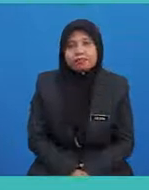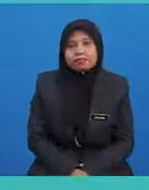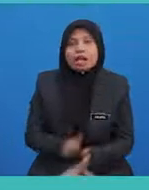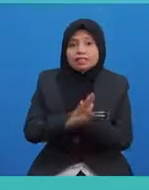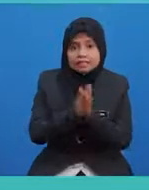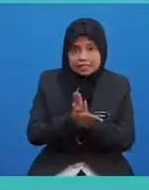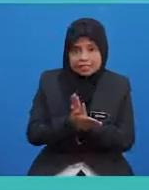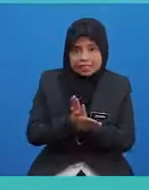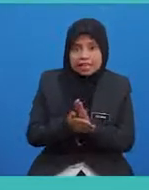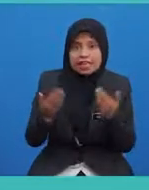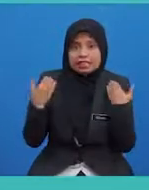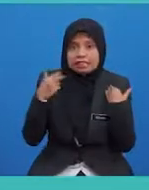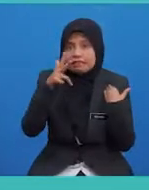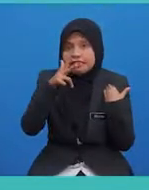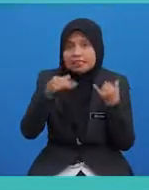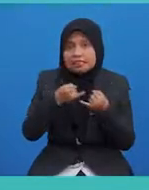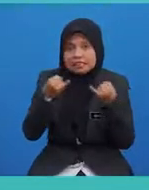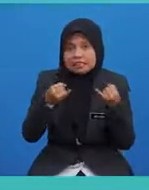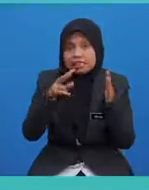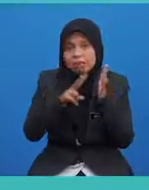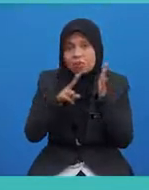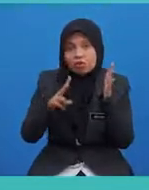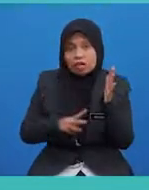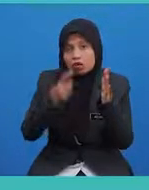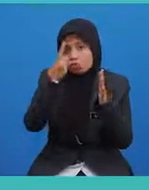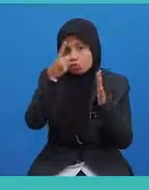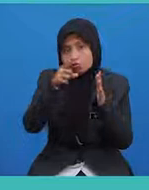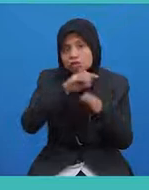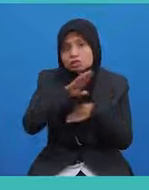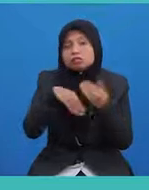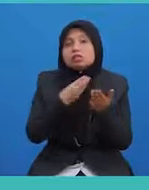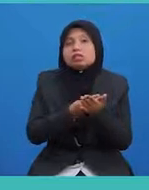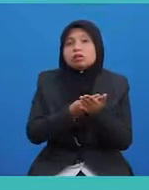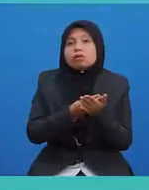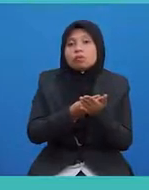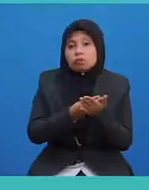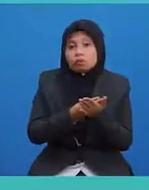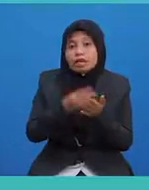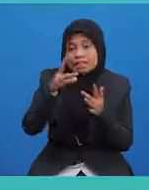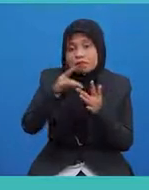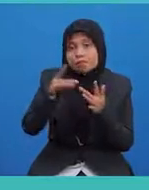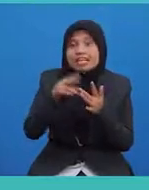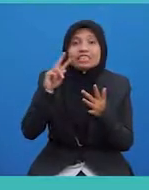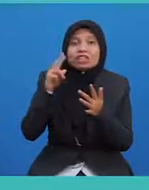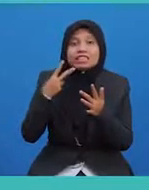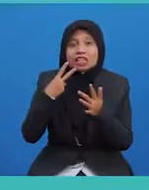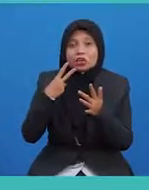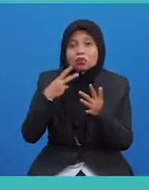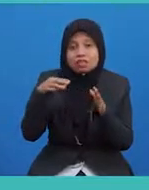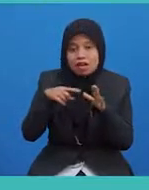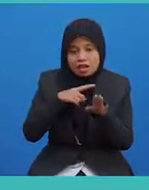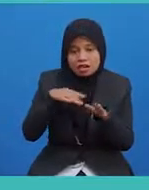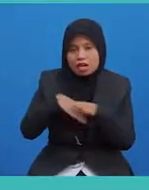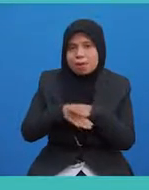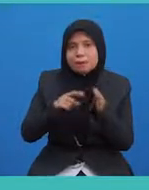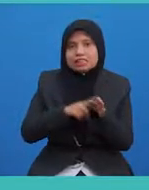Jadi, terdapat tiga jenis pola bagi data purata harga runcit sayur-sayuran terpilih Malaysia dalam tempoh